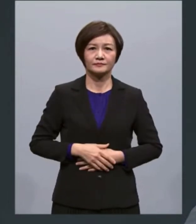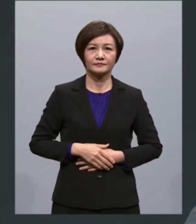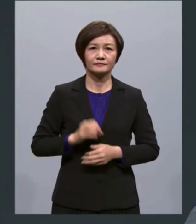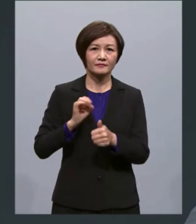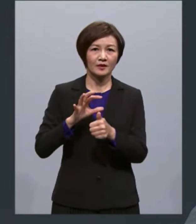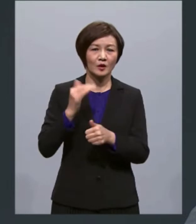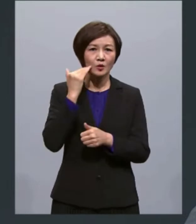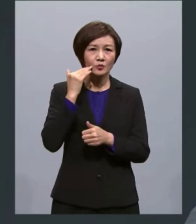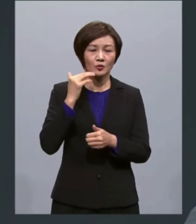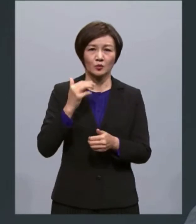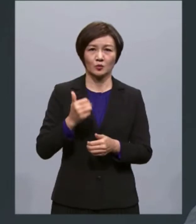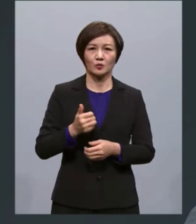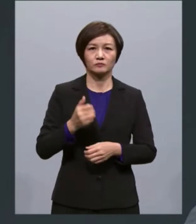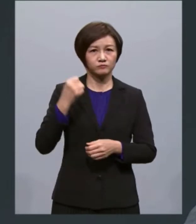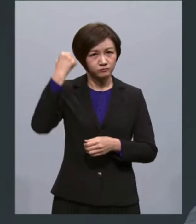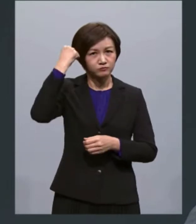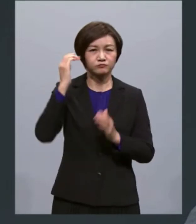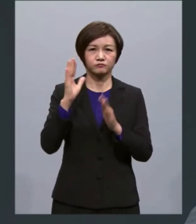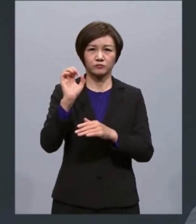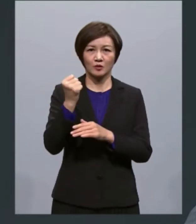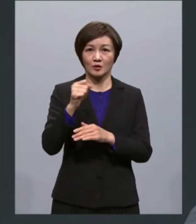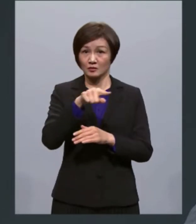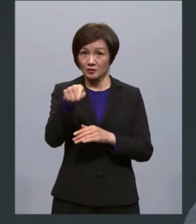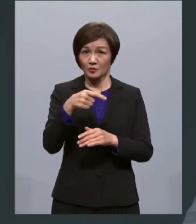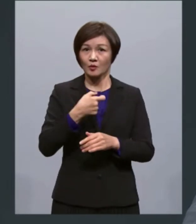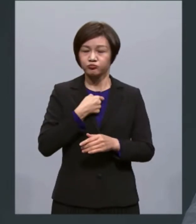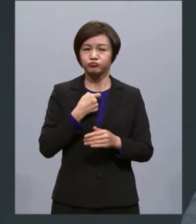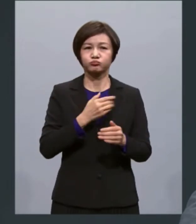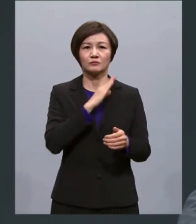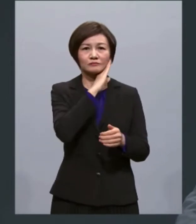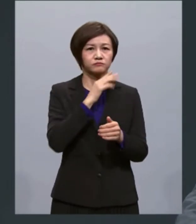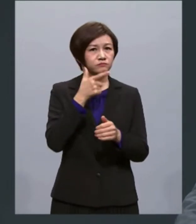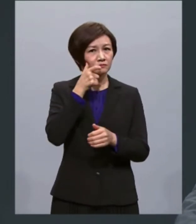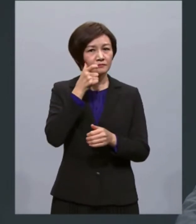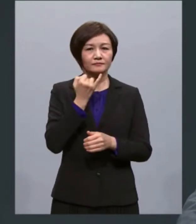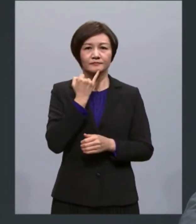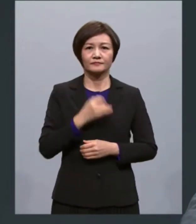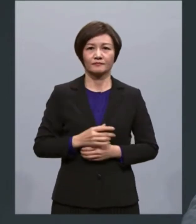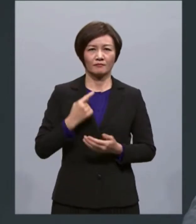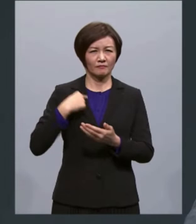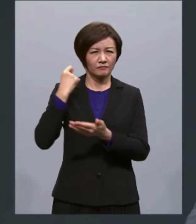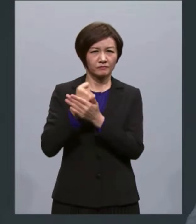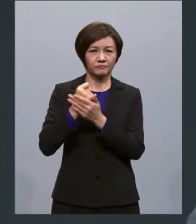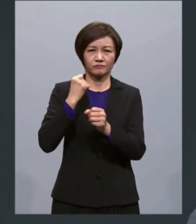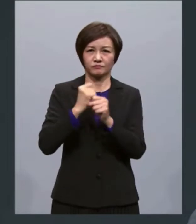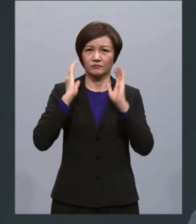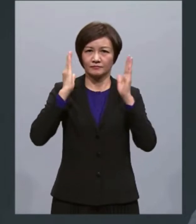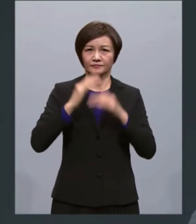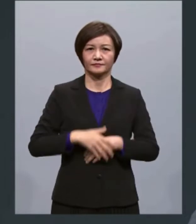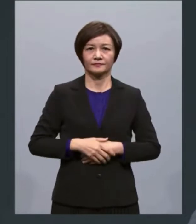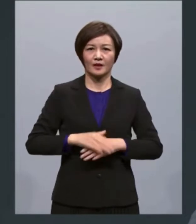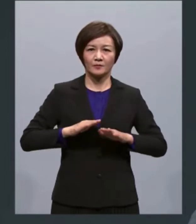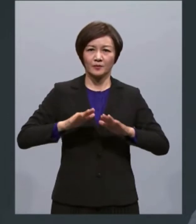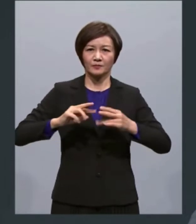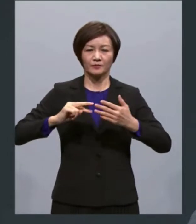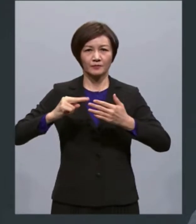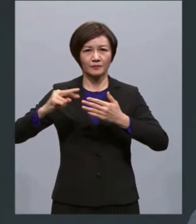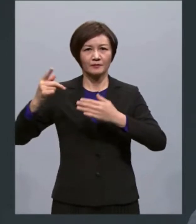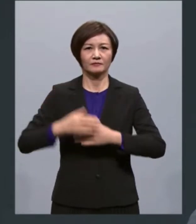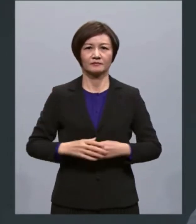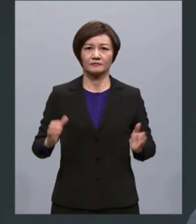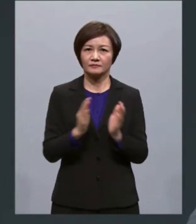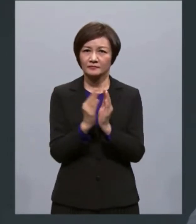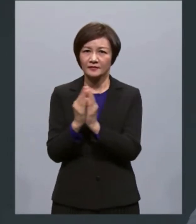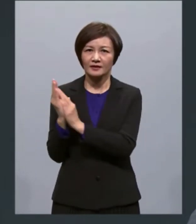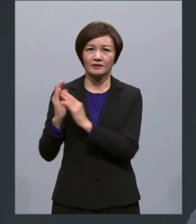心实践居住正义的县市首长来参考。每天认真工作，每个地方进步一些，合起来就是